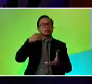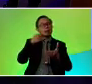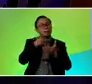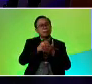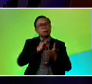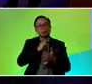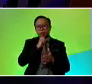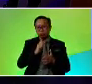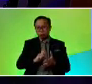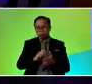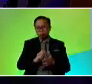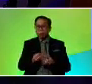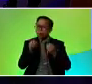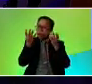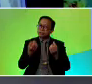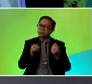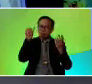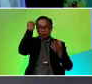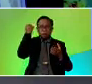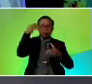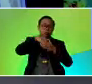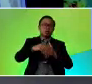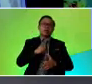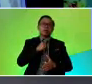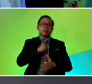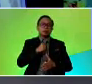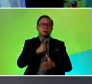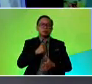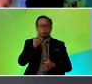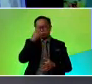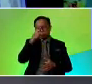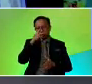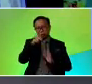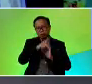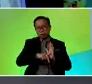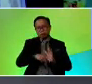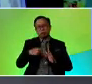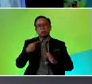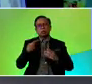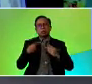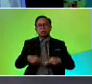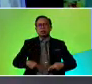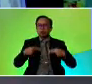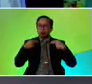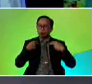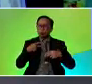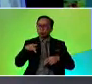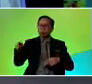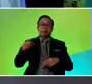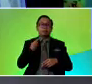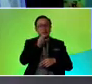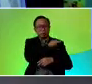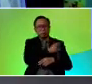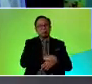berbagai karya ilmu dalam diri kita cuma ilmu ini merupakan kelangsungan hidup pendidikan